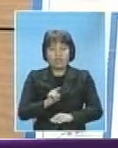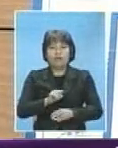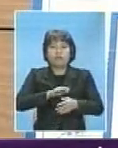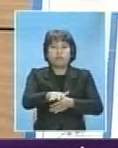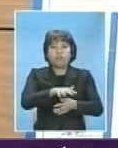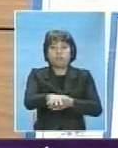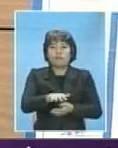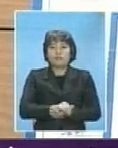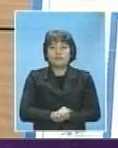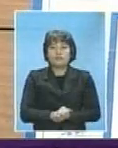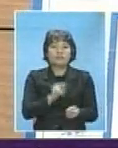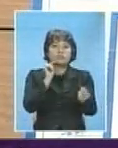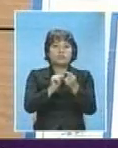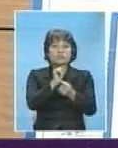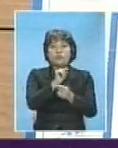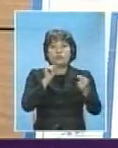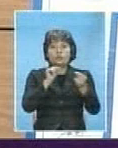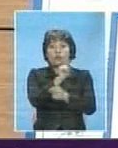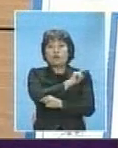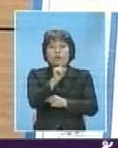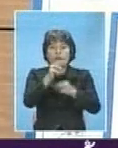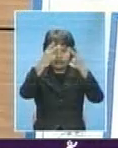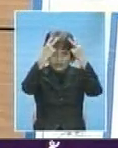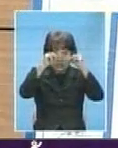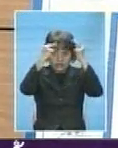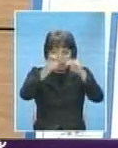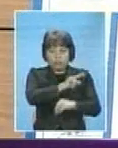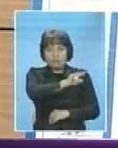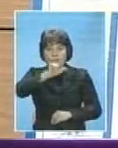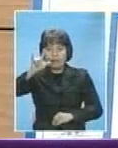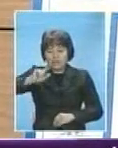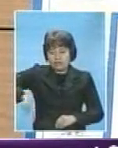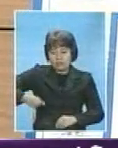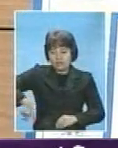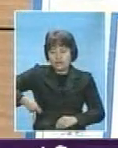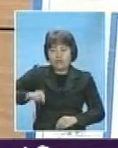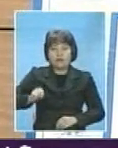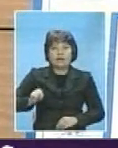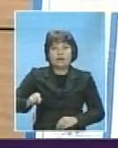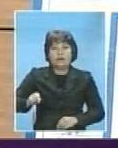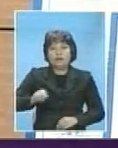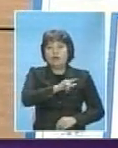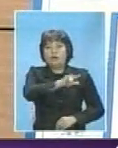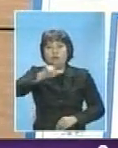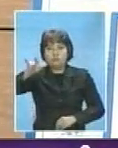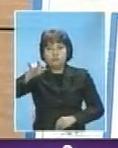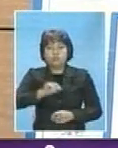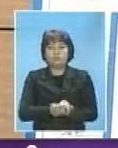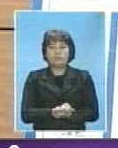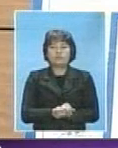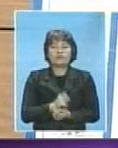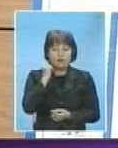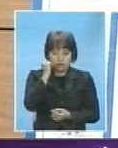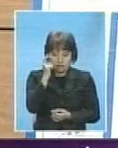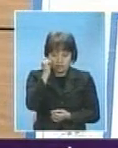ที่วันที่ท่านนายกรัฐมนตรีได้เดินทางไปเยือนประเทศกัมพูชาอย่างเป็นทางการแต่ในขณะนั้นก็เข้าใจ ว่าก